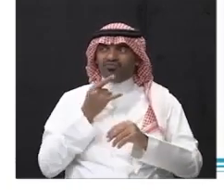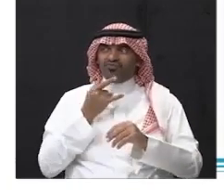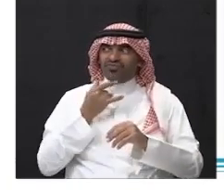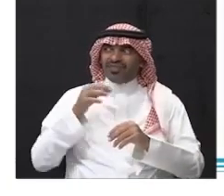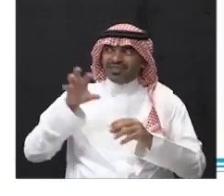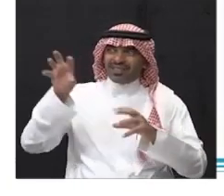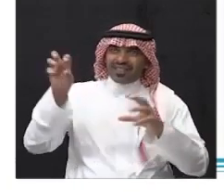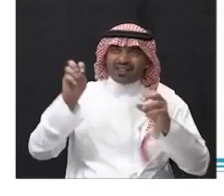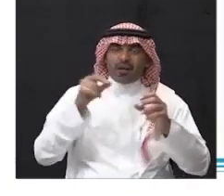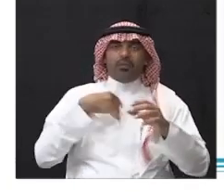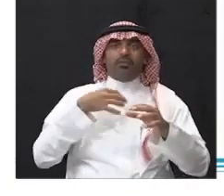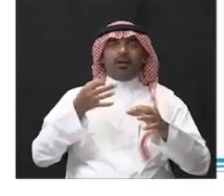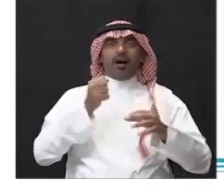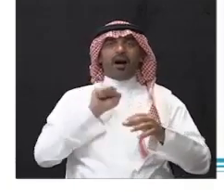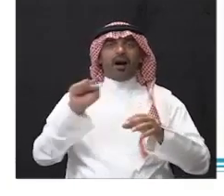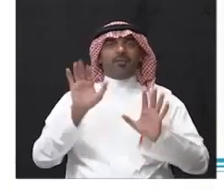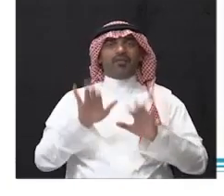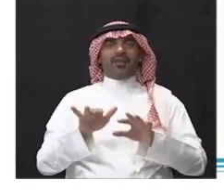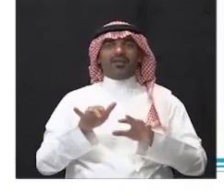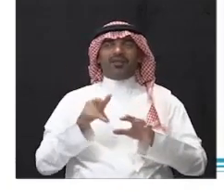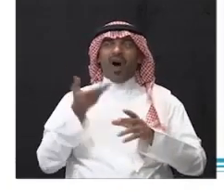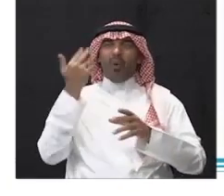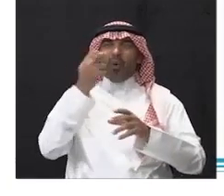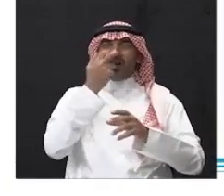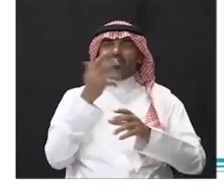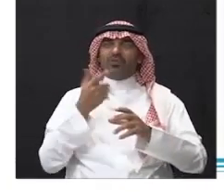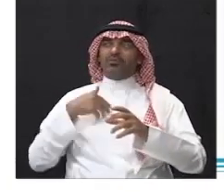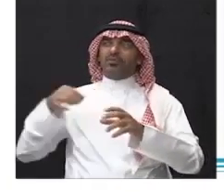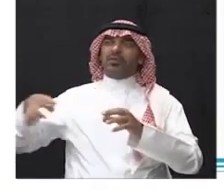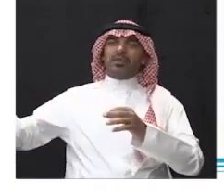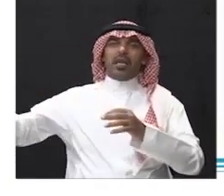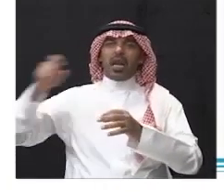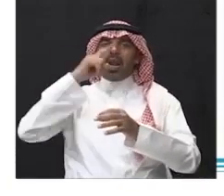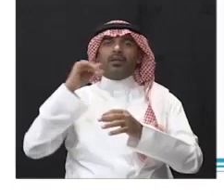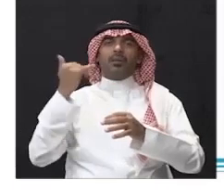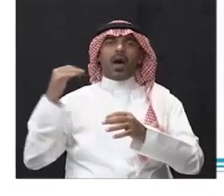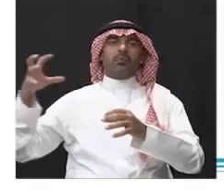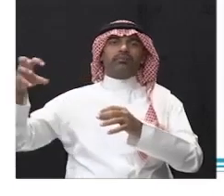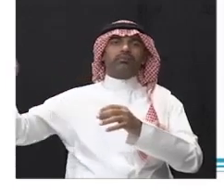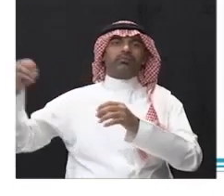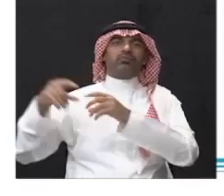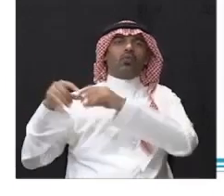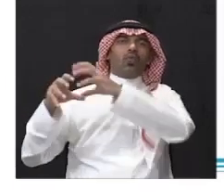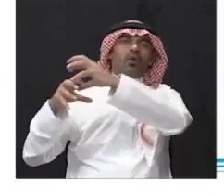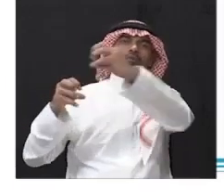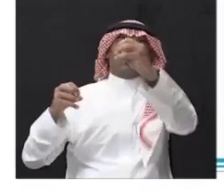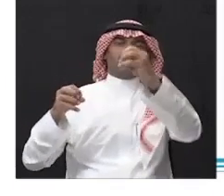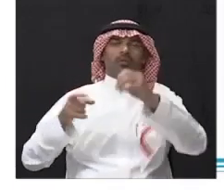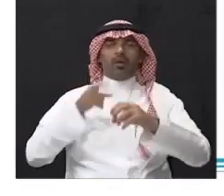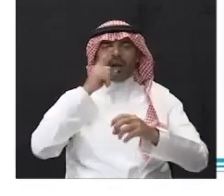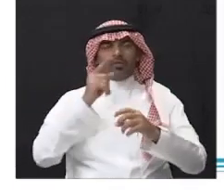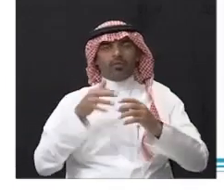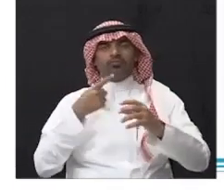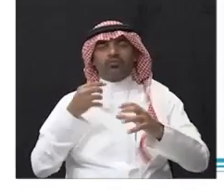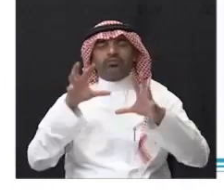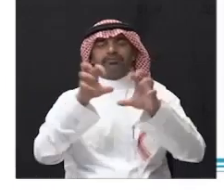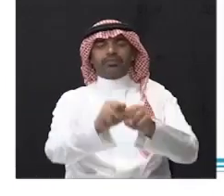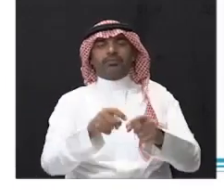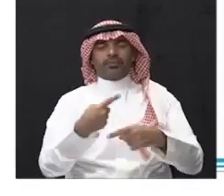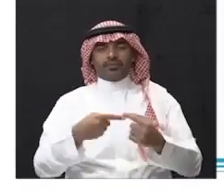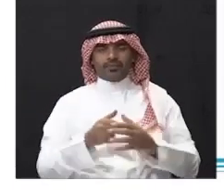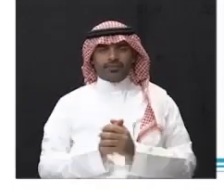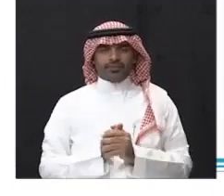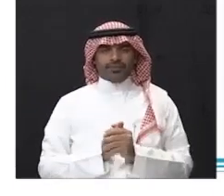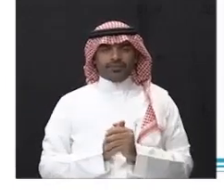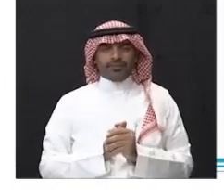العرب. سادساً، حب المعرفة الجغرافية والرغبة في تأكيد نظرية كروية الأرض التي اقتنع